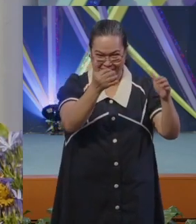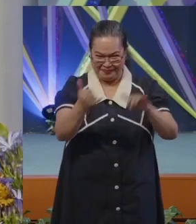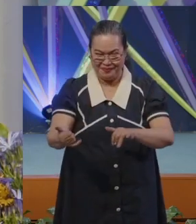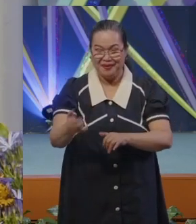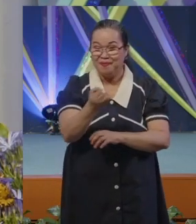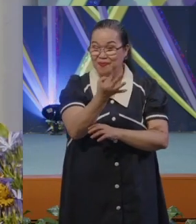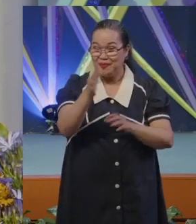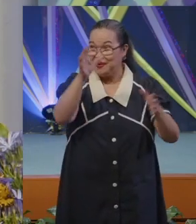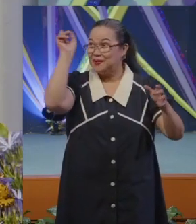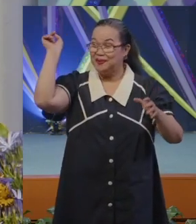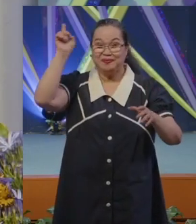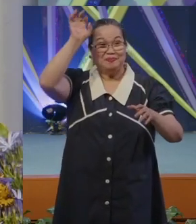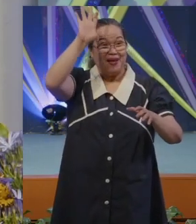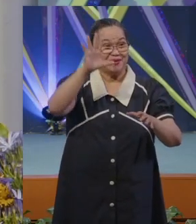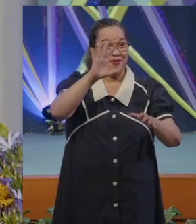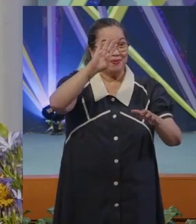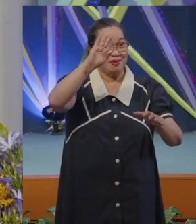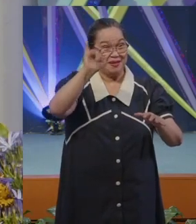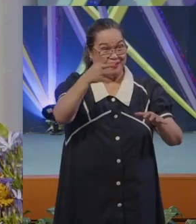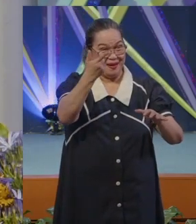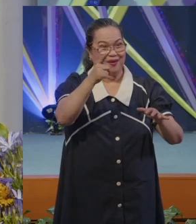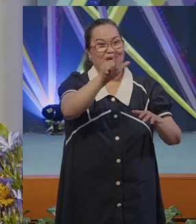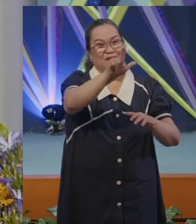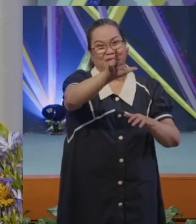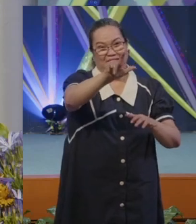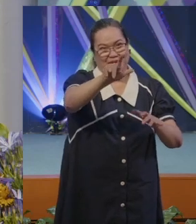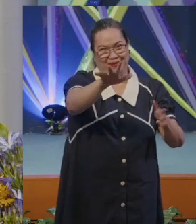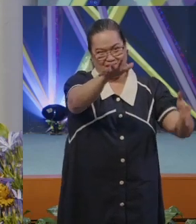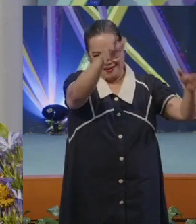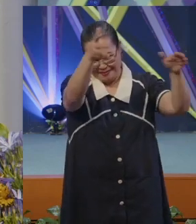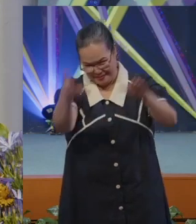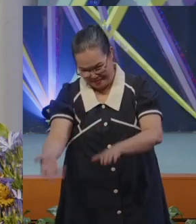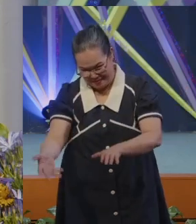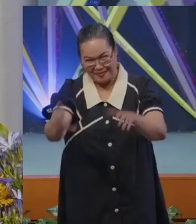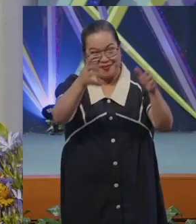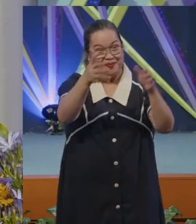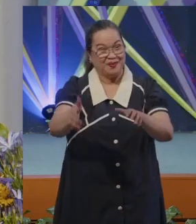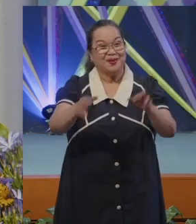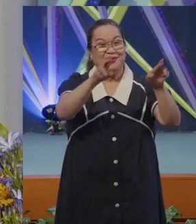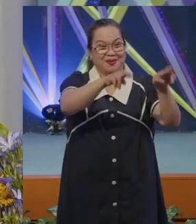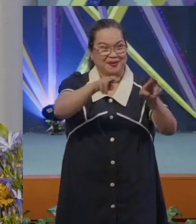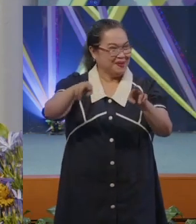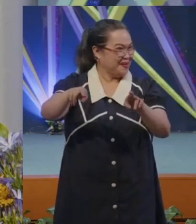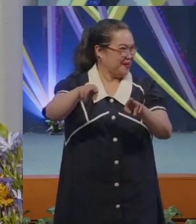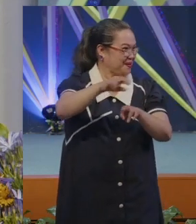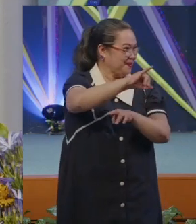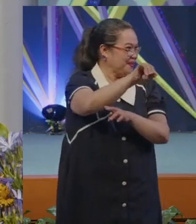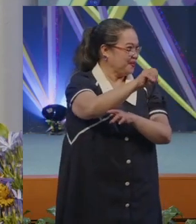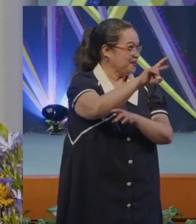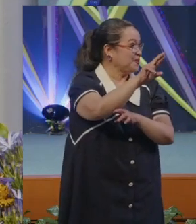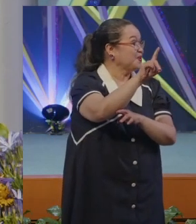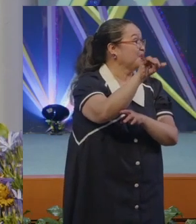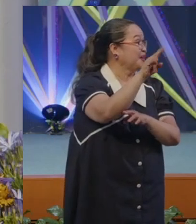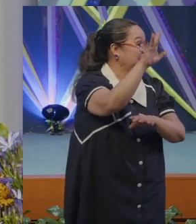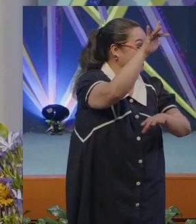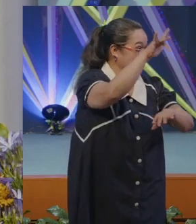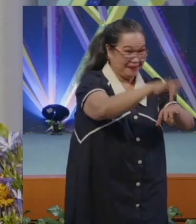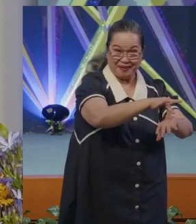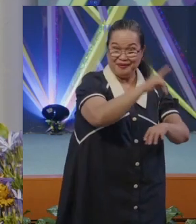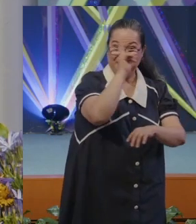23 po sa 36 na kasama namin sa aming pilgrimage ay nagpabaptize doon sa River